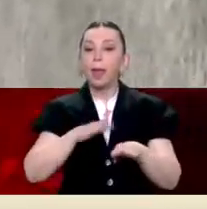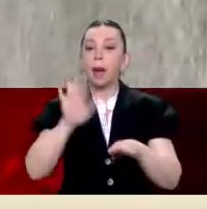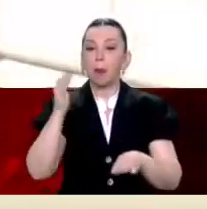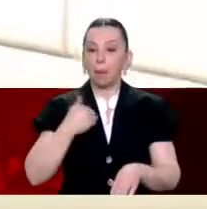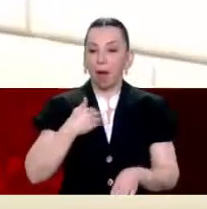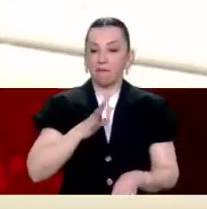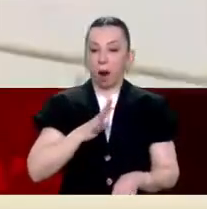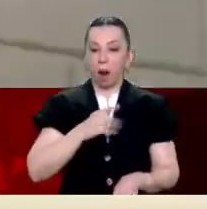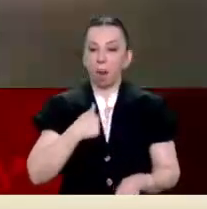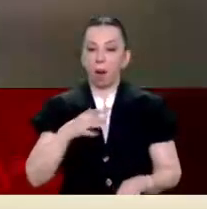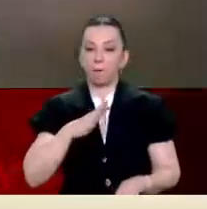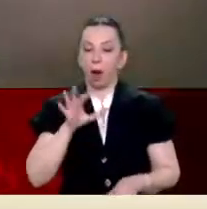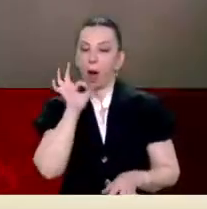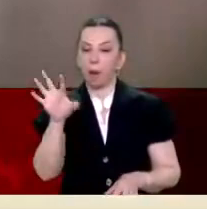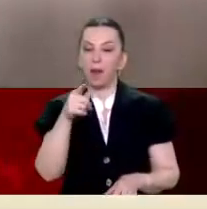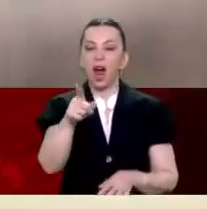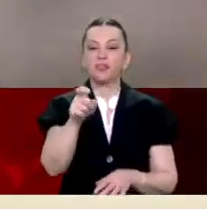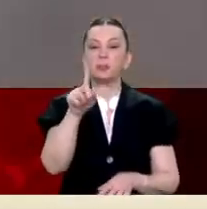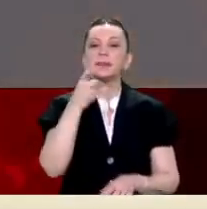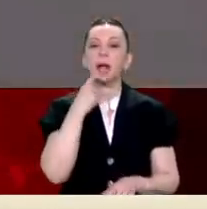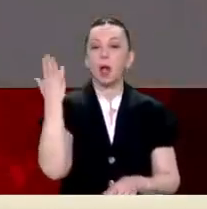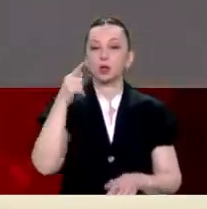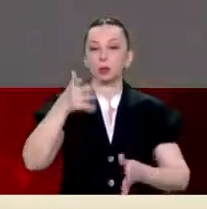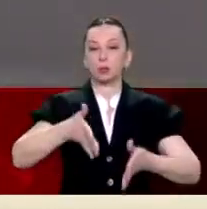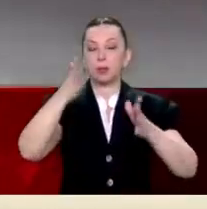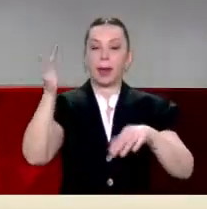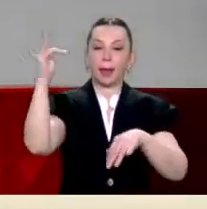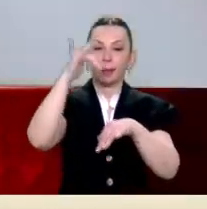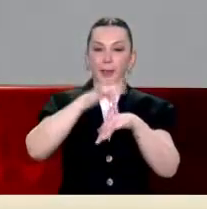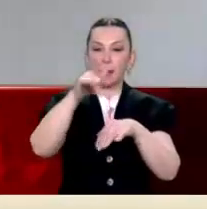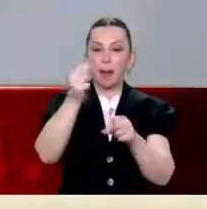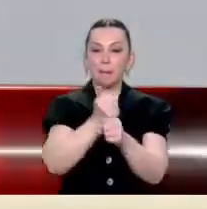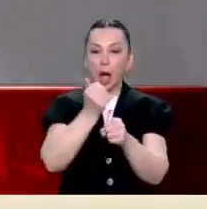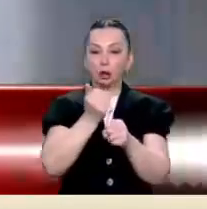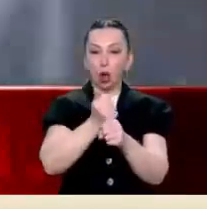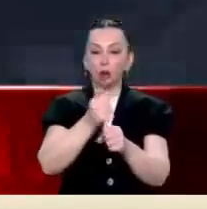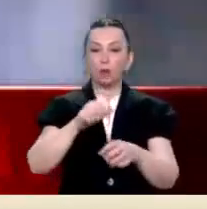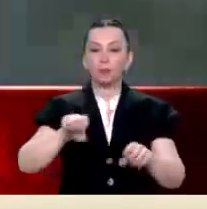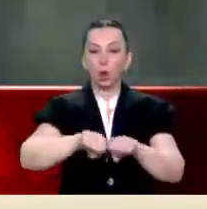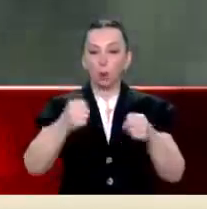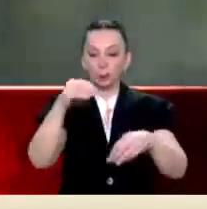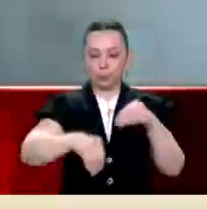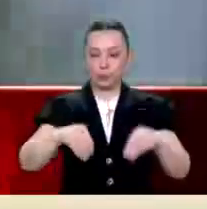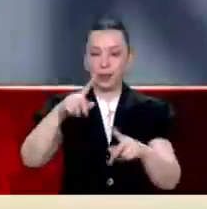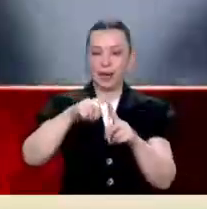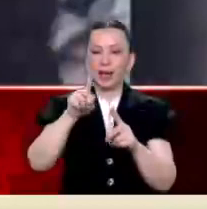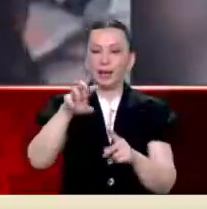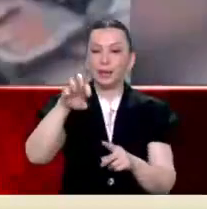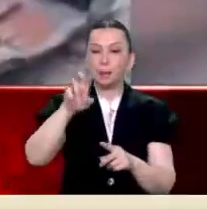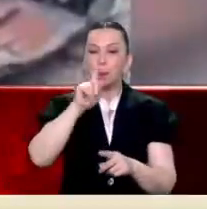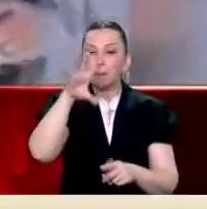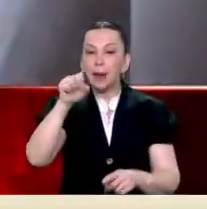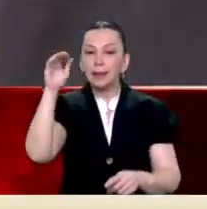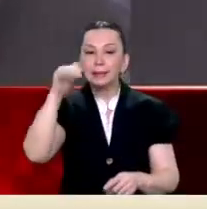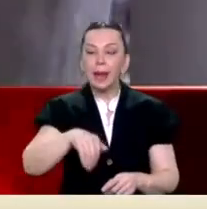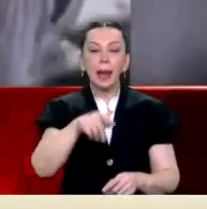Sabah baktık ya, kimse yoktu. Avcılar'da geçen yıl bu binanın üst katından kopan beton parçası tıp merkezine gelen Mahbub